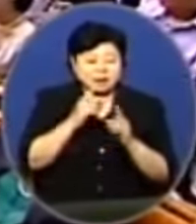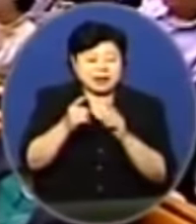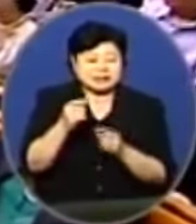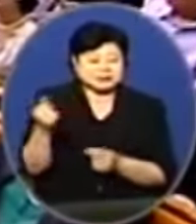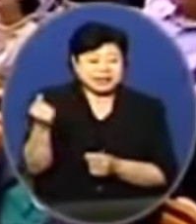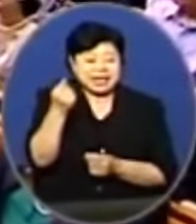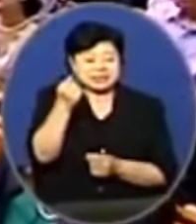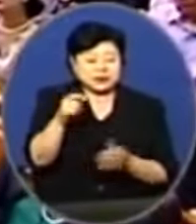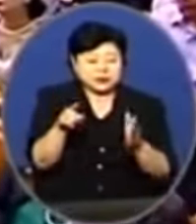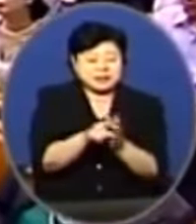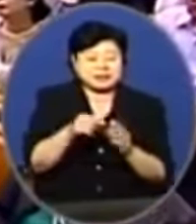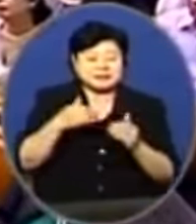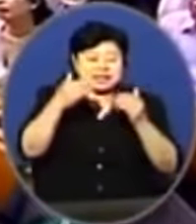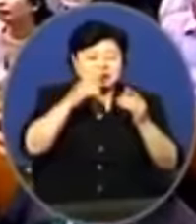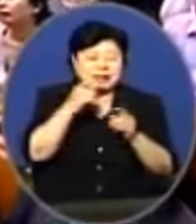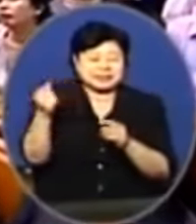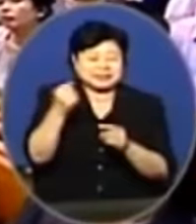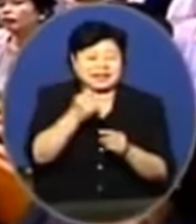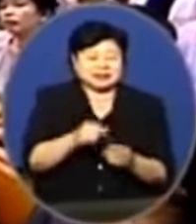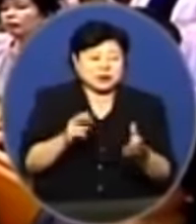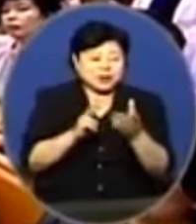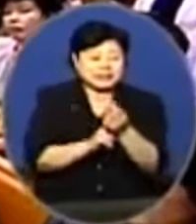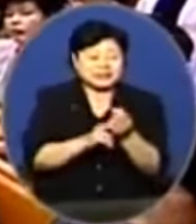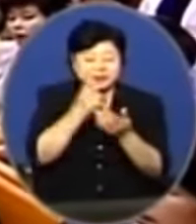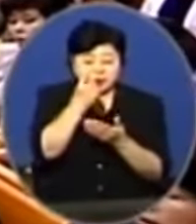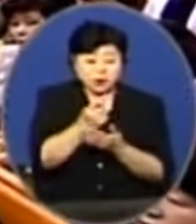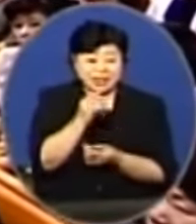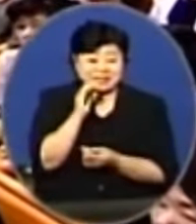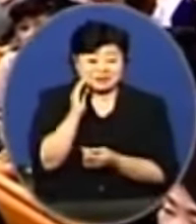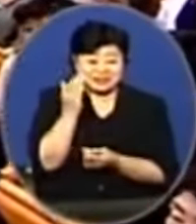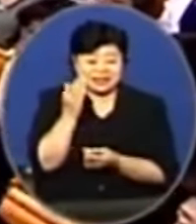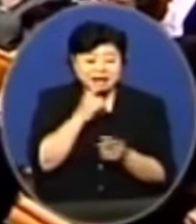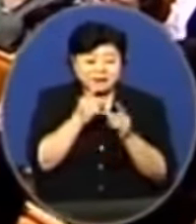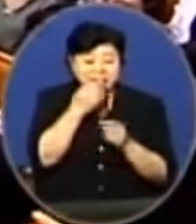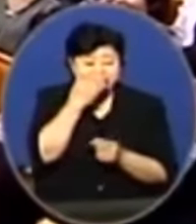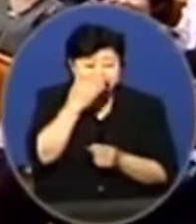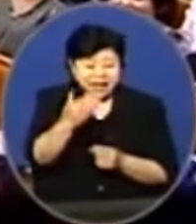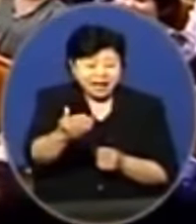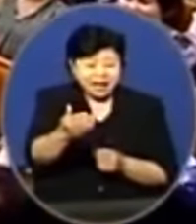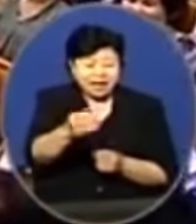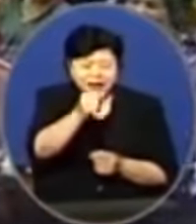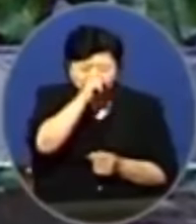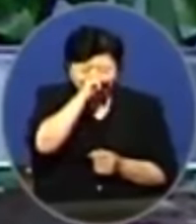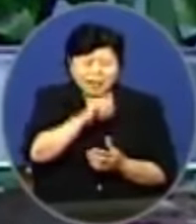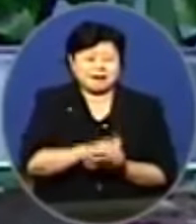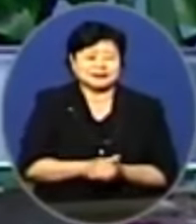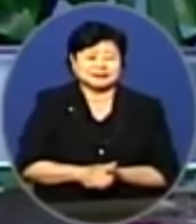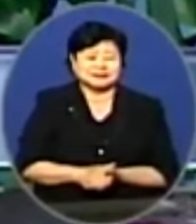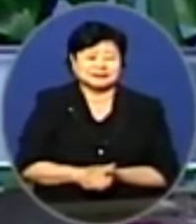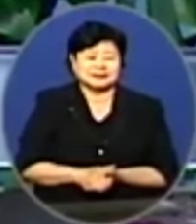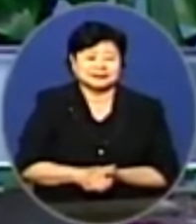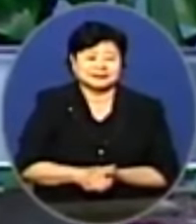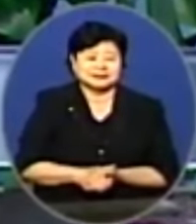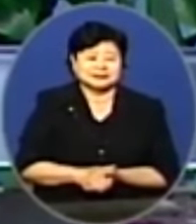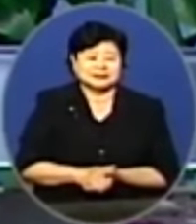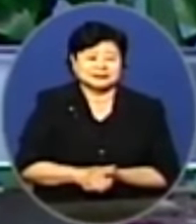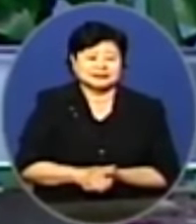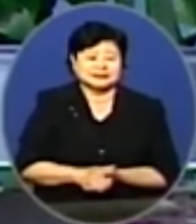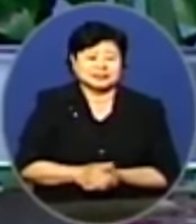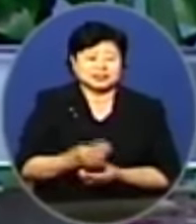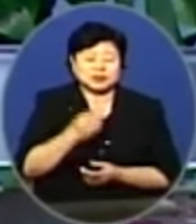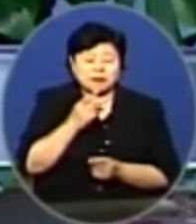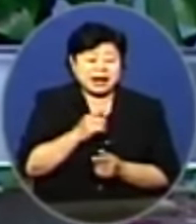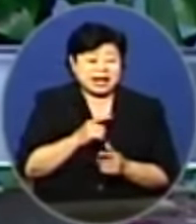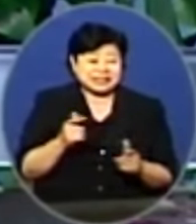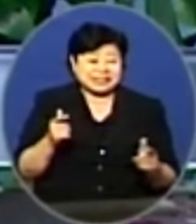말씀으로서 믿음이 자라고 말씀으로서 기적이 다가오는 것이니 말할 수 있다는 것이 얼마나 좋은지 몰라요. 꼭 서울말 할